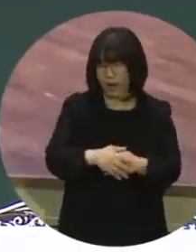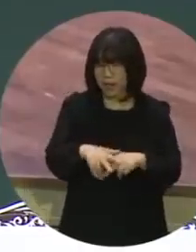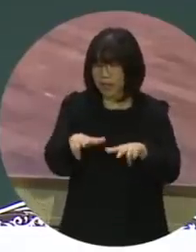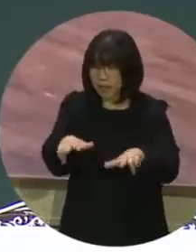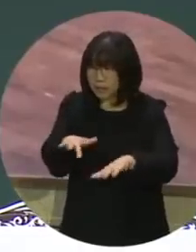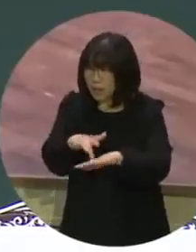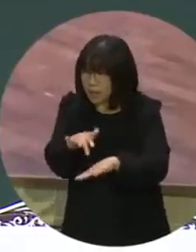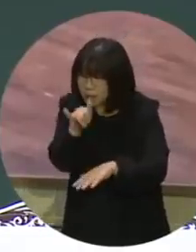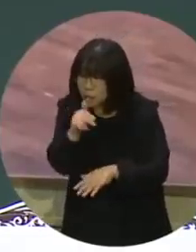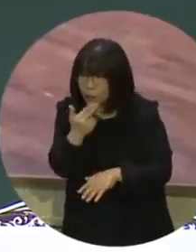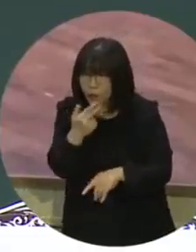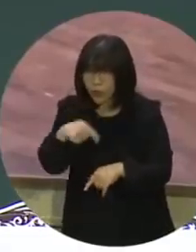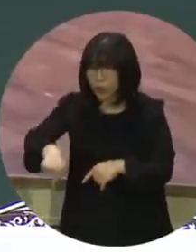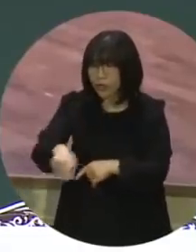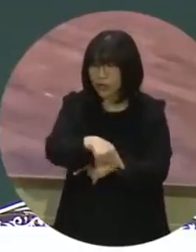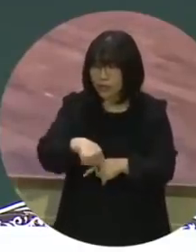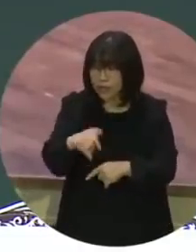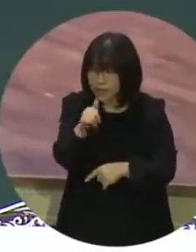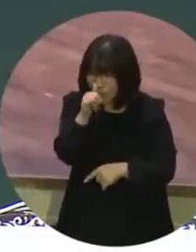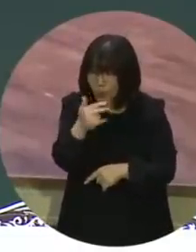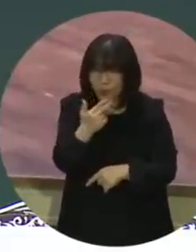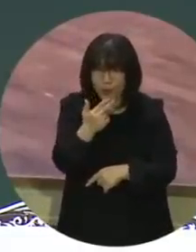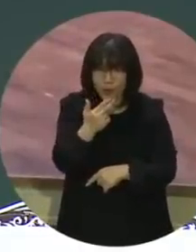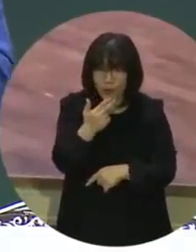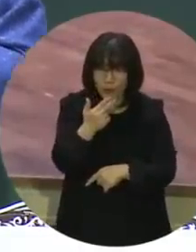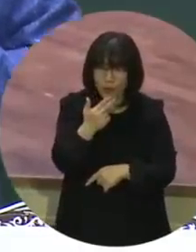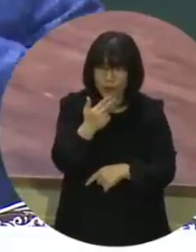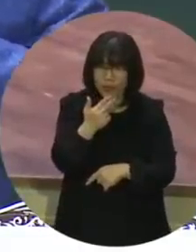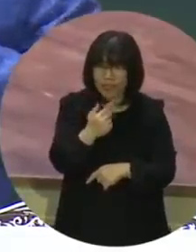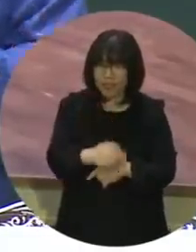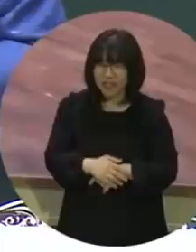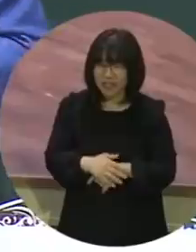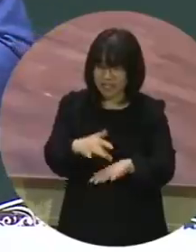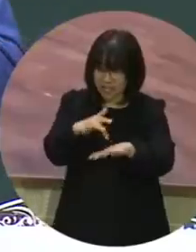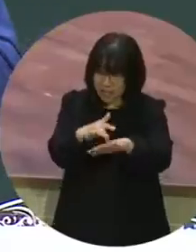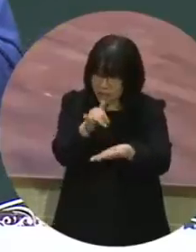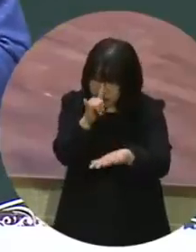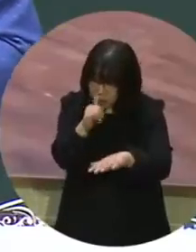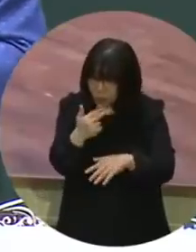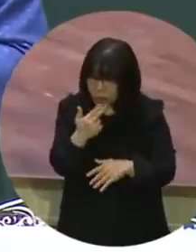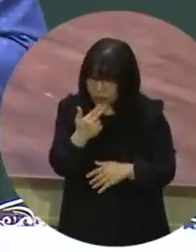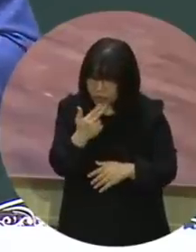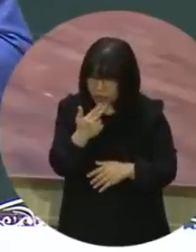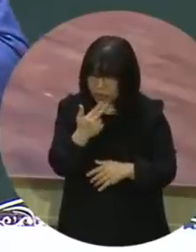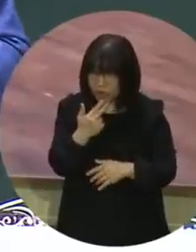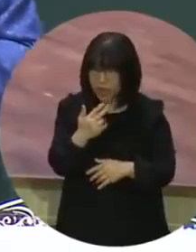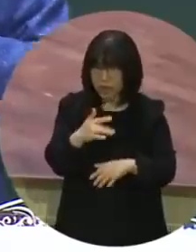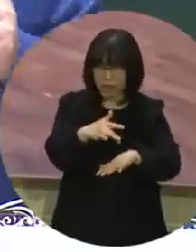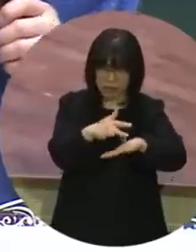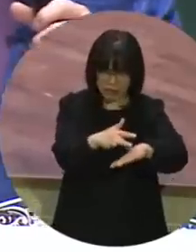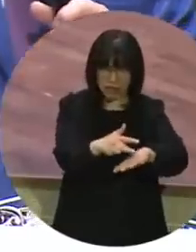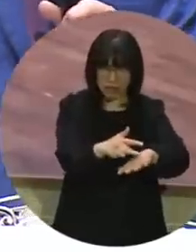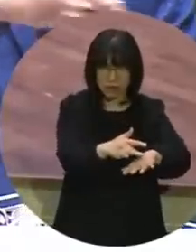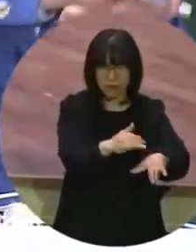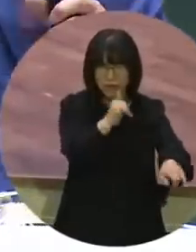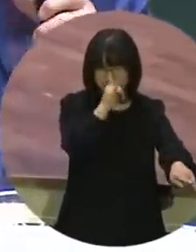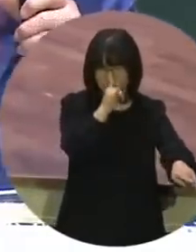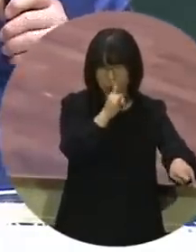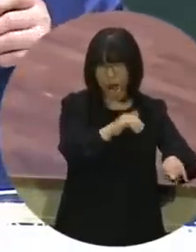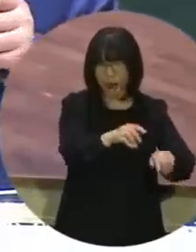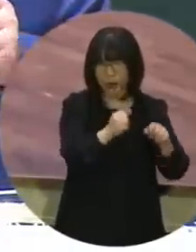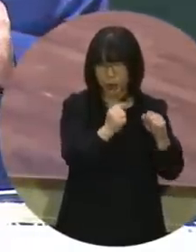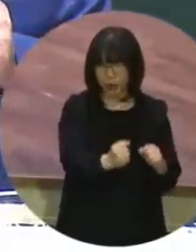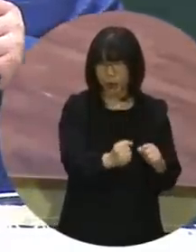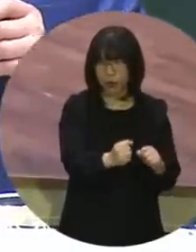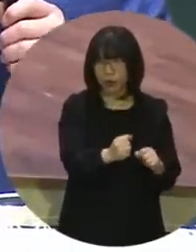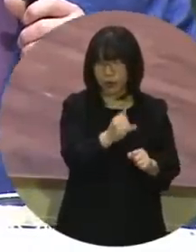없어요? 다주간 있어요 없어요? 귀신이 있어요 없어요? 있어요. 귀신이 있고 마귀도 이 창세기